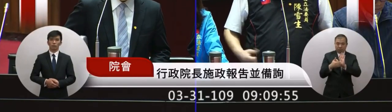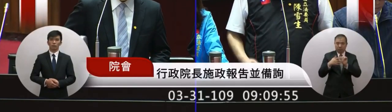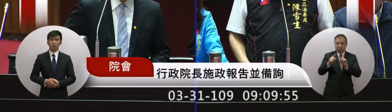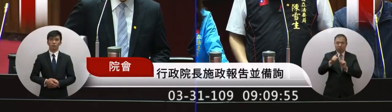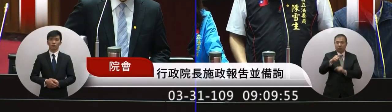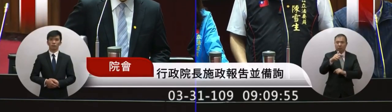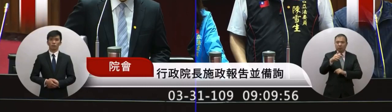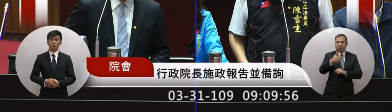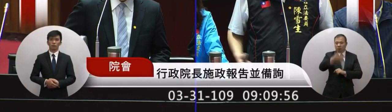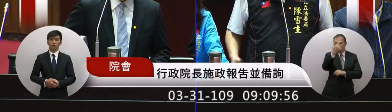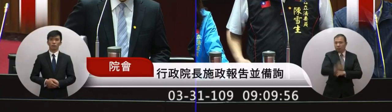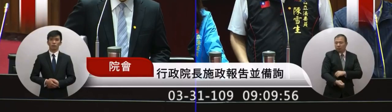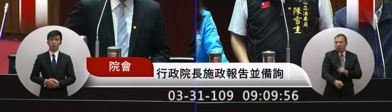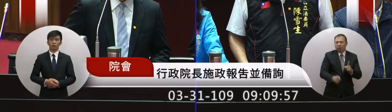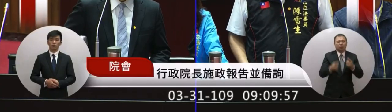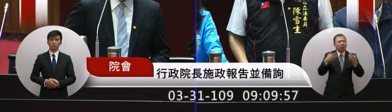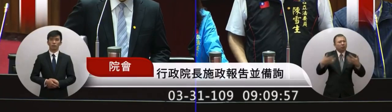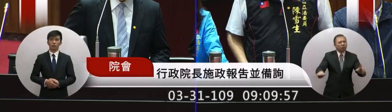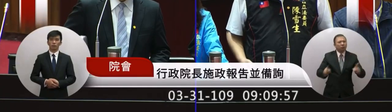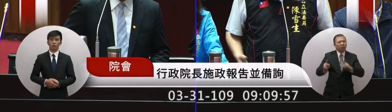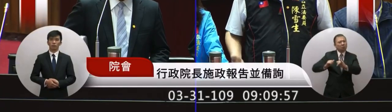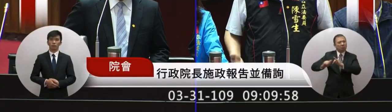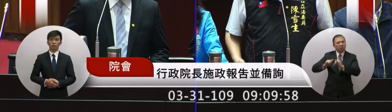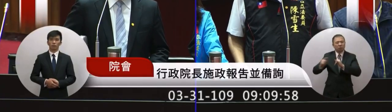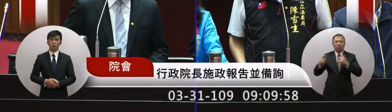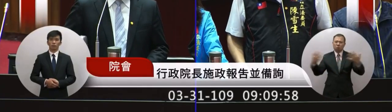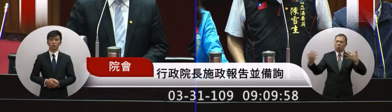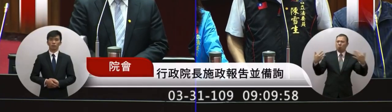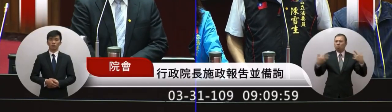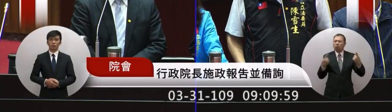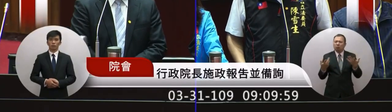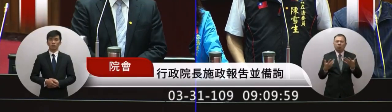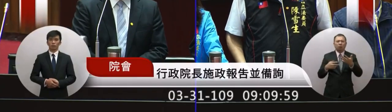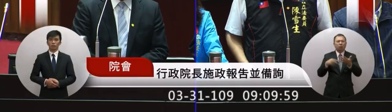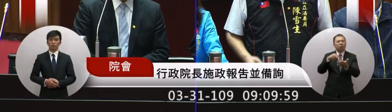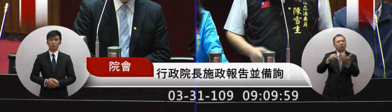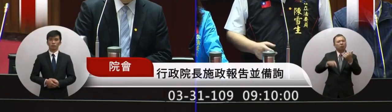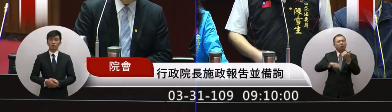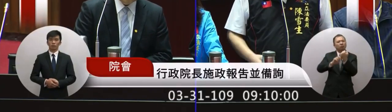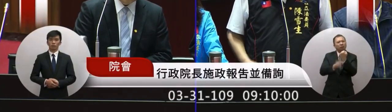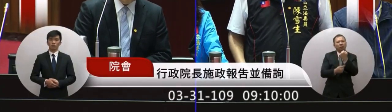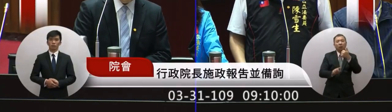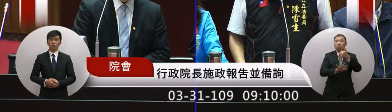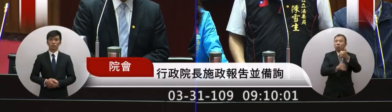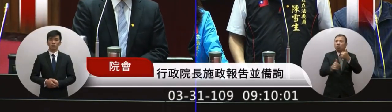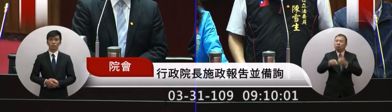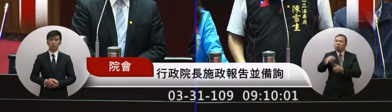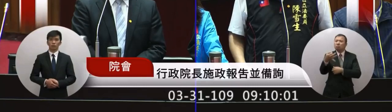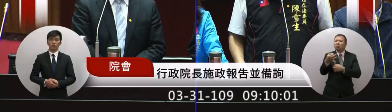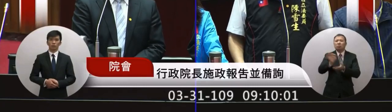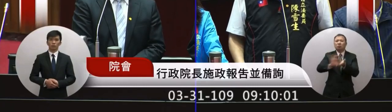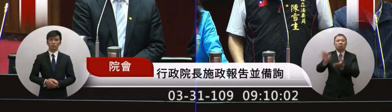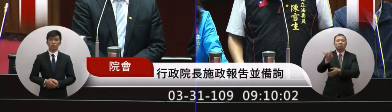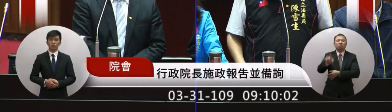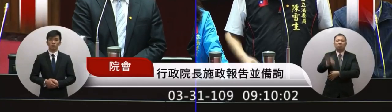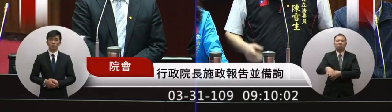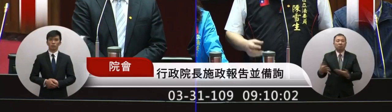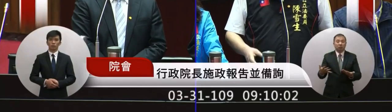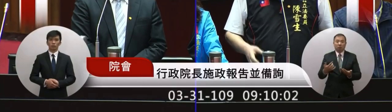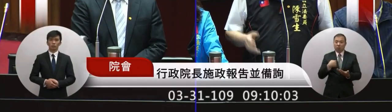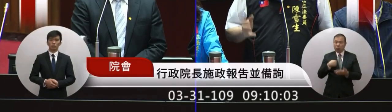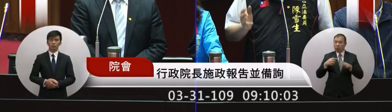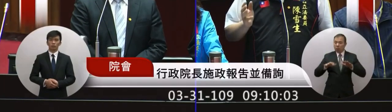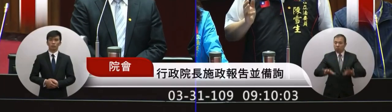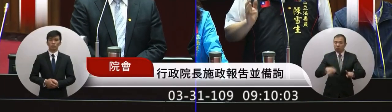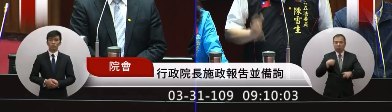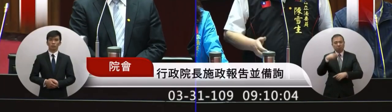姓问我们立委不知道钱在哪里到目前为止我看到的是，比